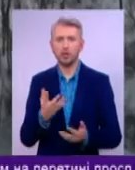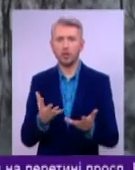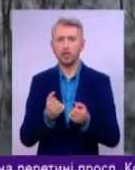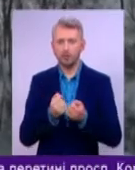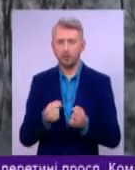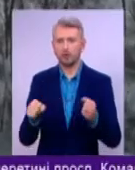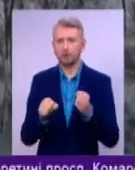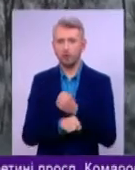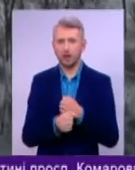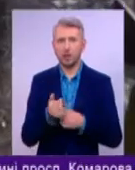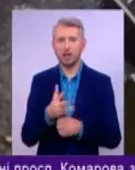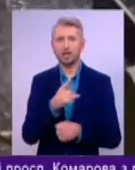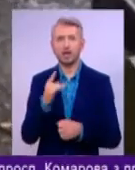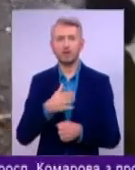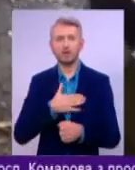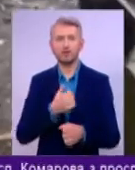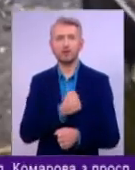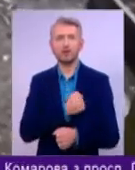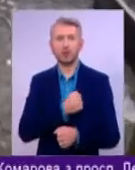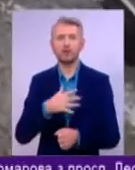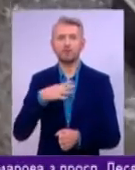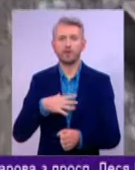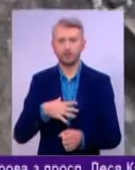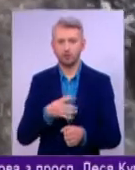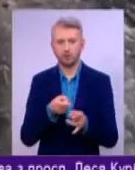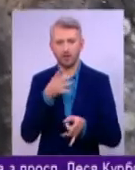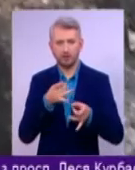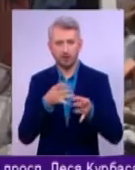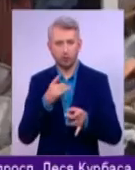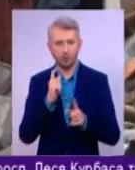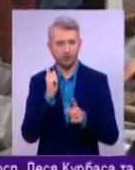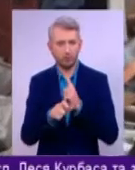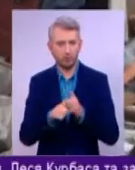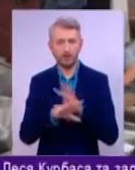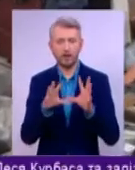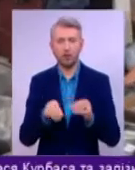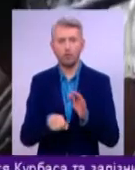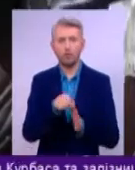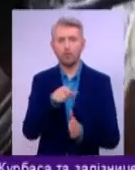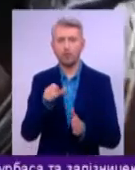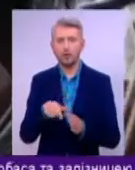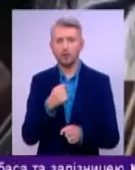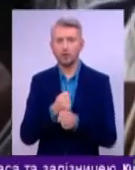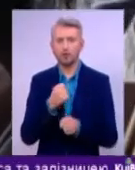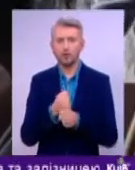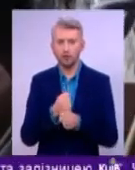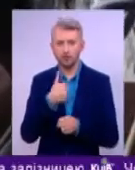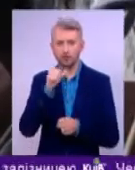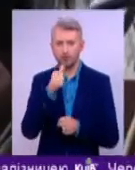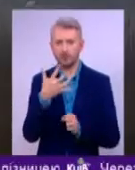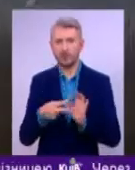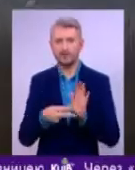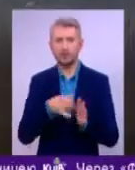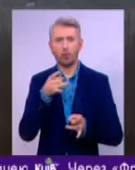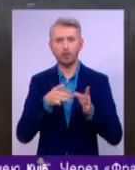бойове травмування. Кілька разів наші військові вимушено відкривали вогонь у відповідь. Загалом бойовики здійснили вчора